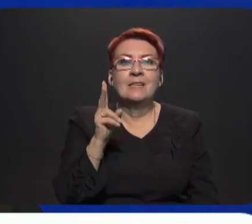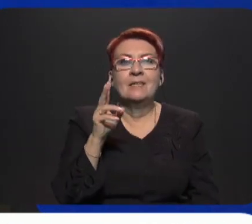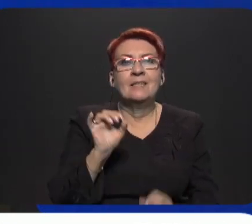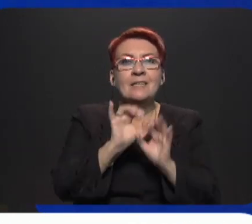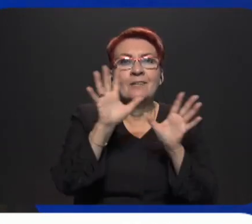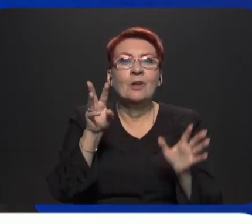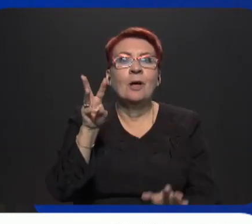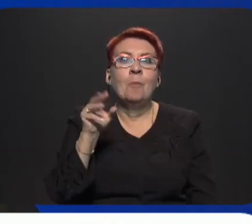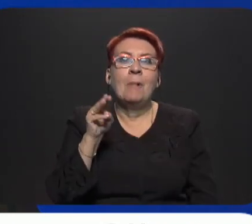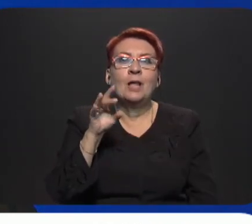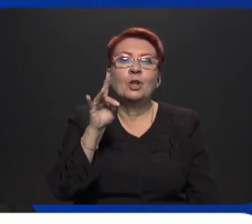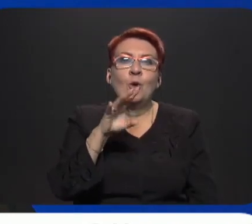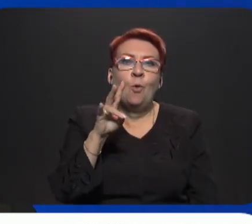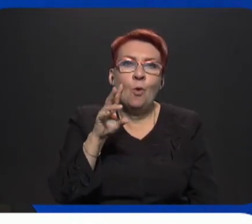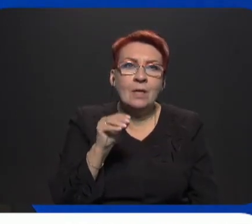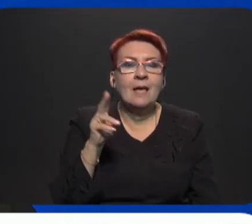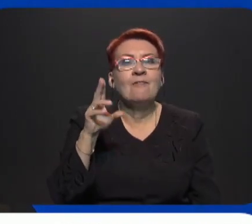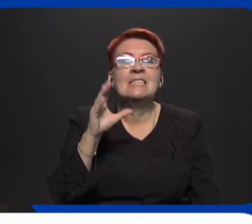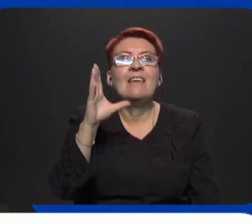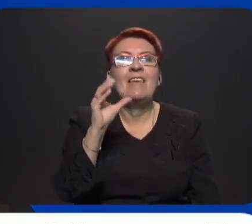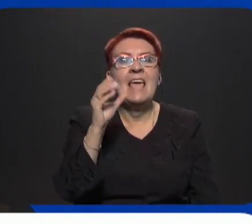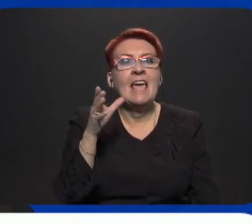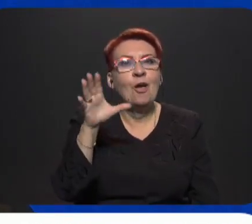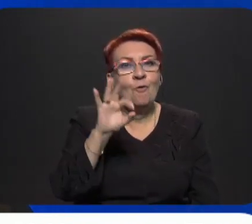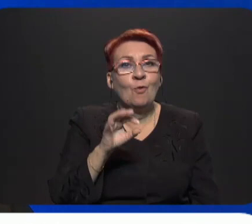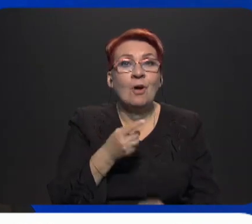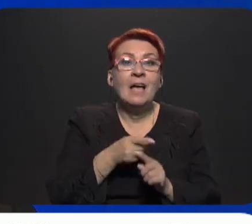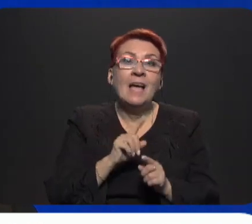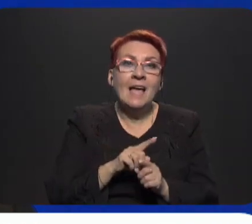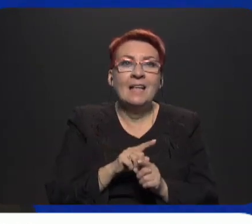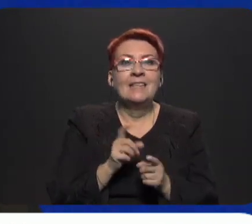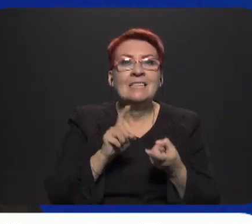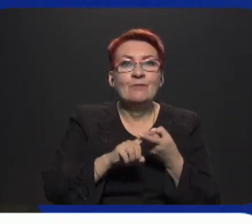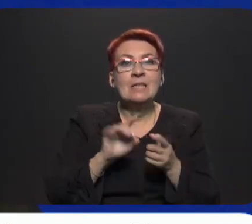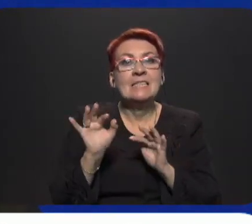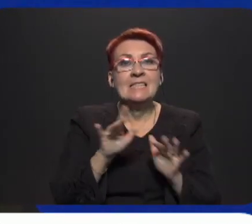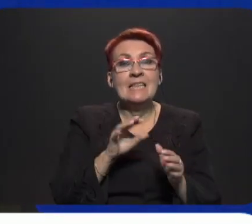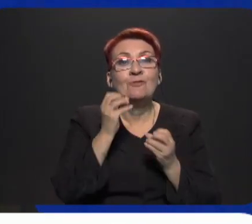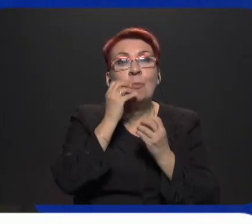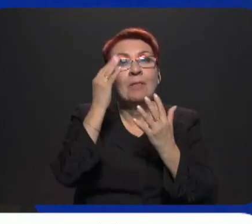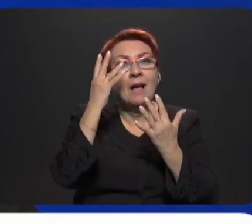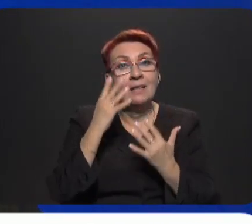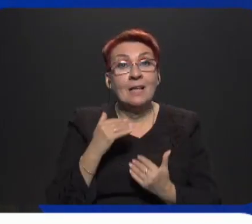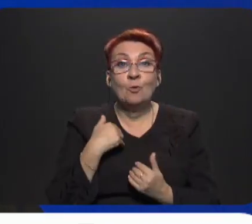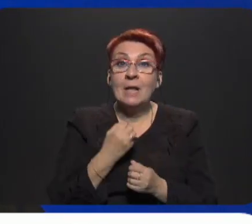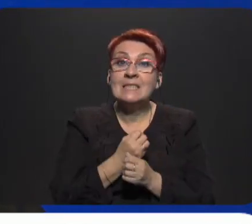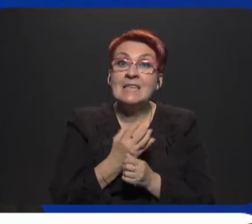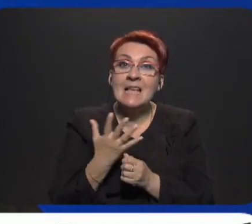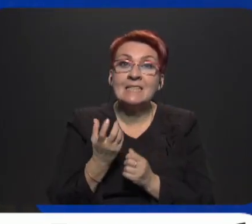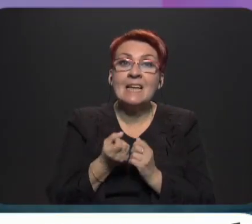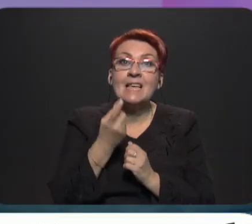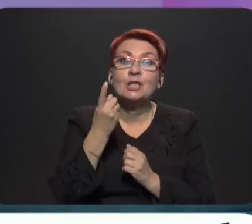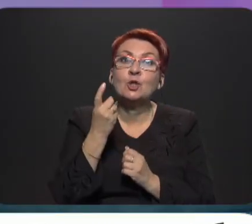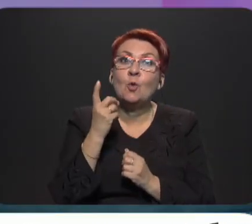в Дивеево? А потому что это связано с действием благодати. А у нас есть несколько источников благодати.